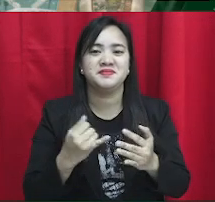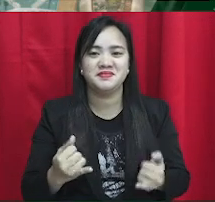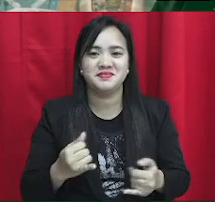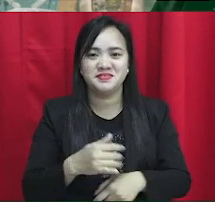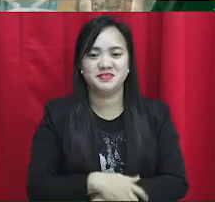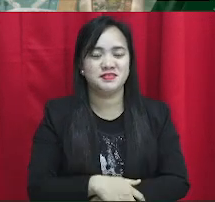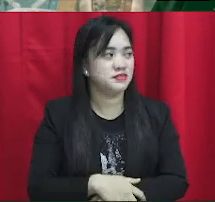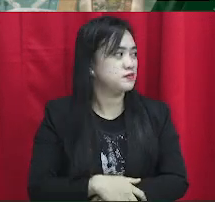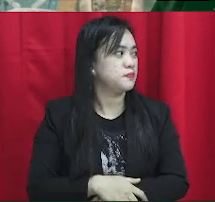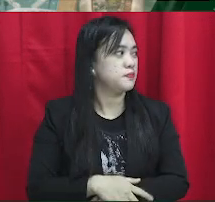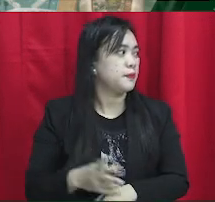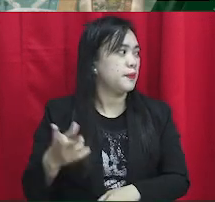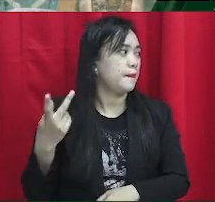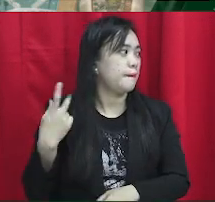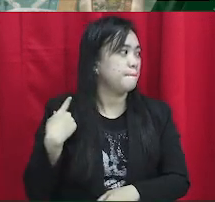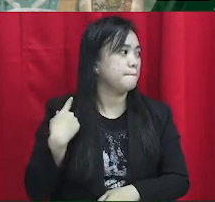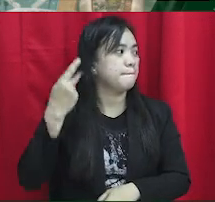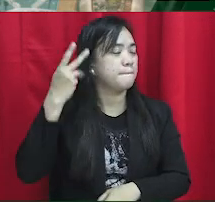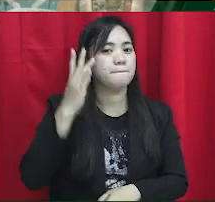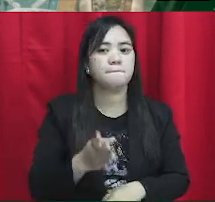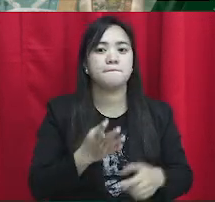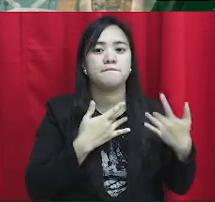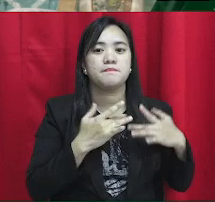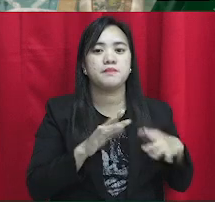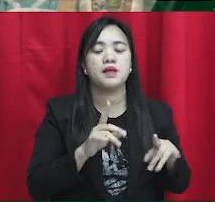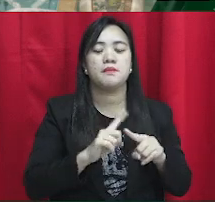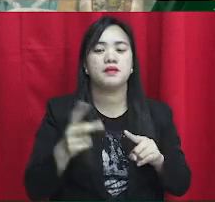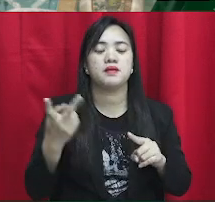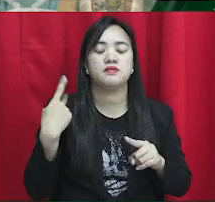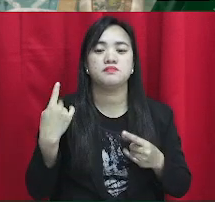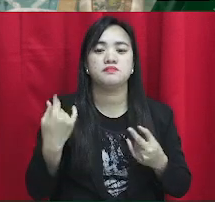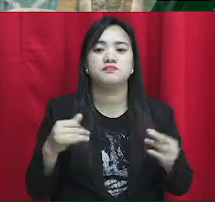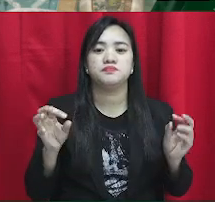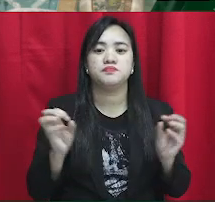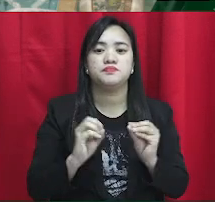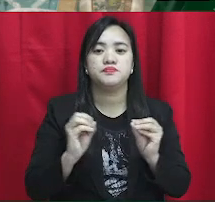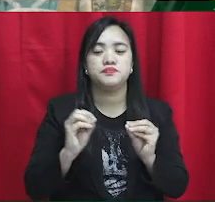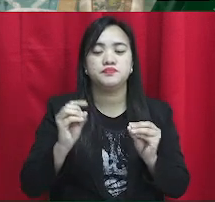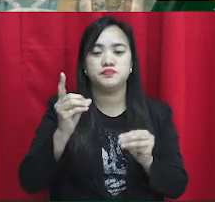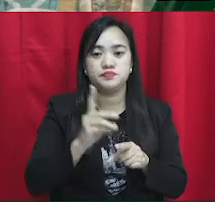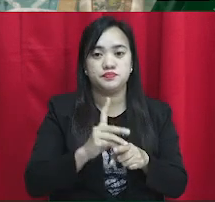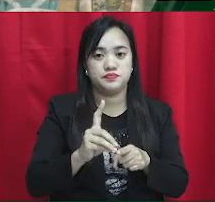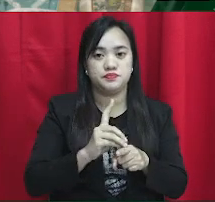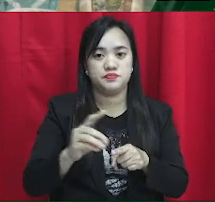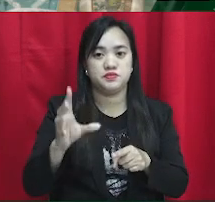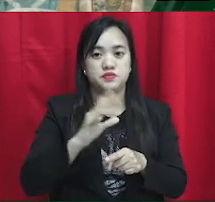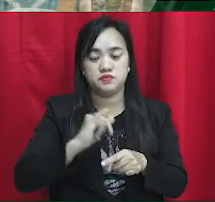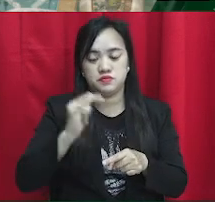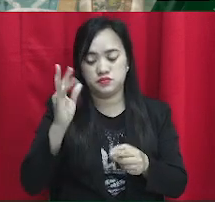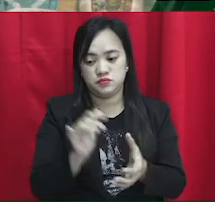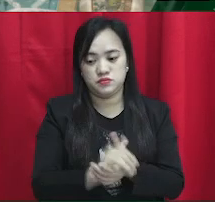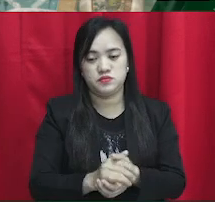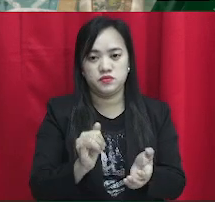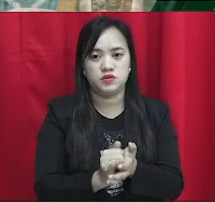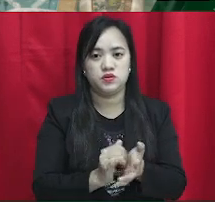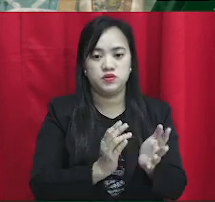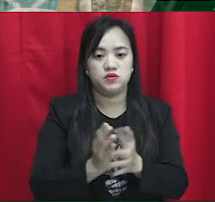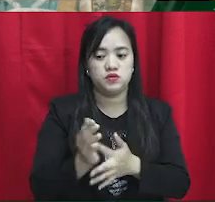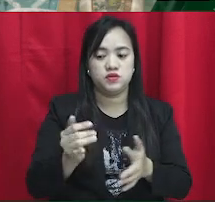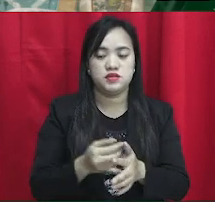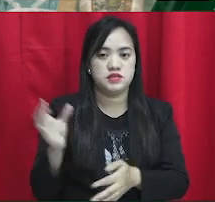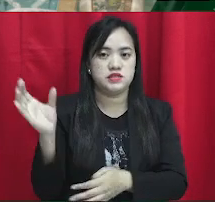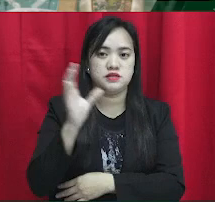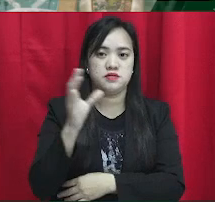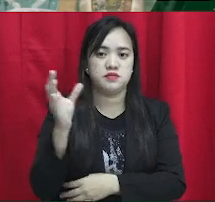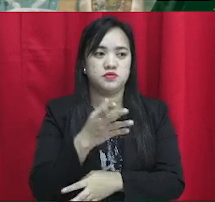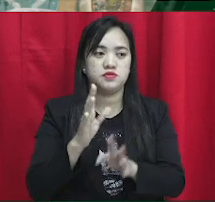kapatid. May mercy ang Diyos, meron disiplina, walang holiday. Eh, paano ko sabihin ng Panginoon, ayaw mo na sunod tuwing kapaskohan, talagang walwal